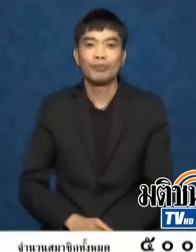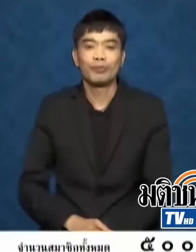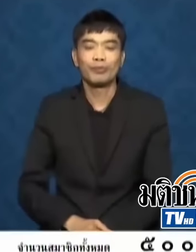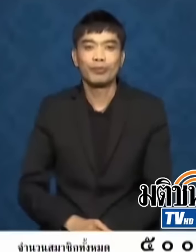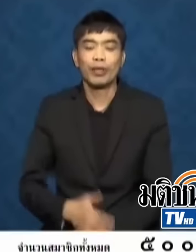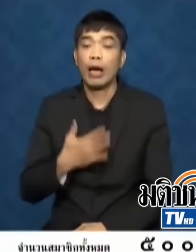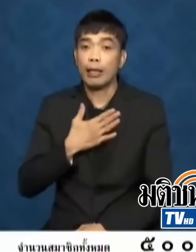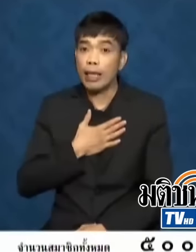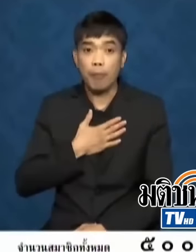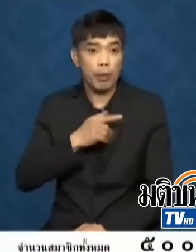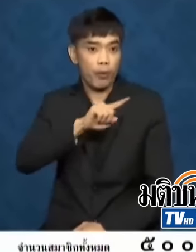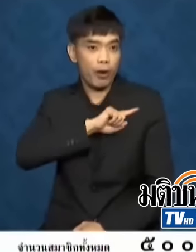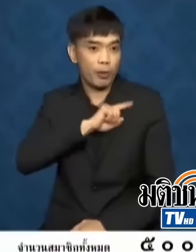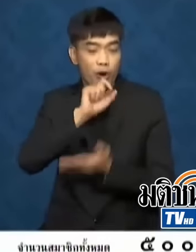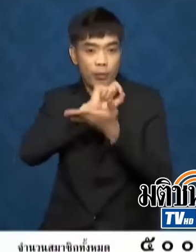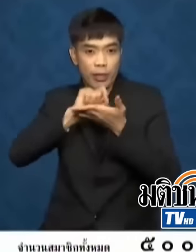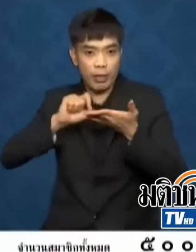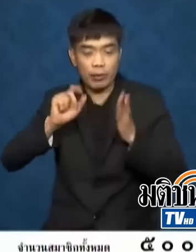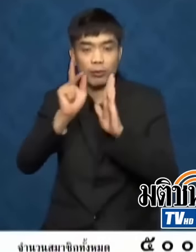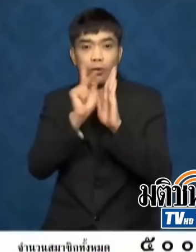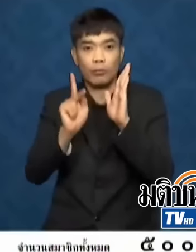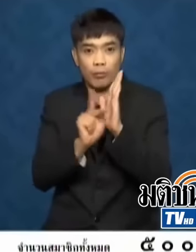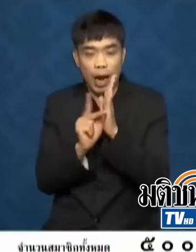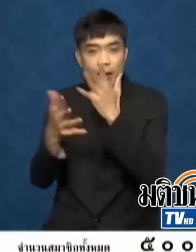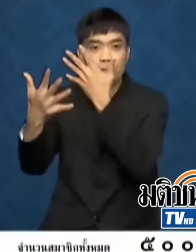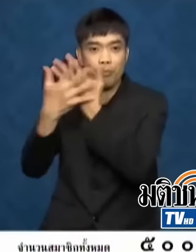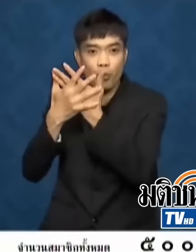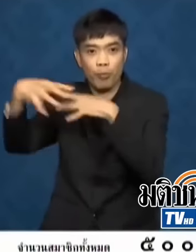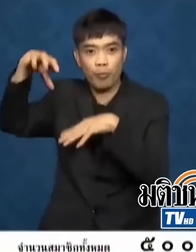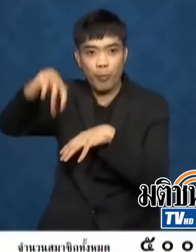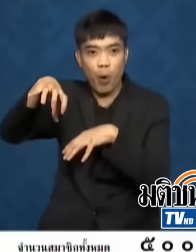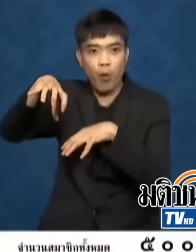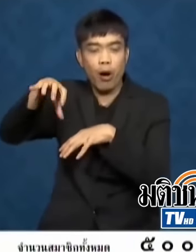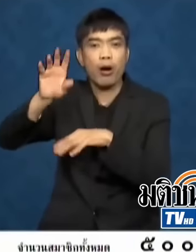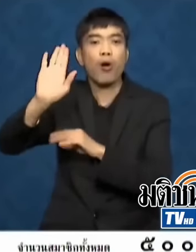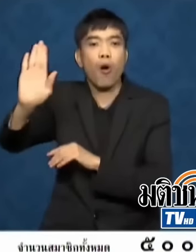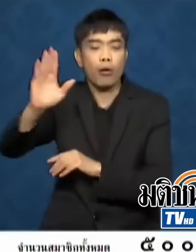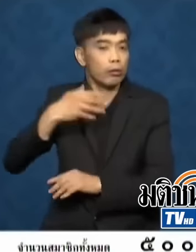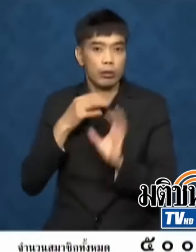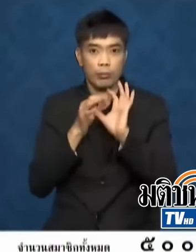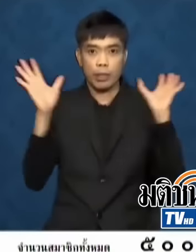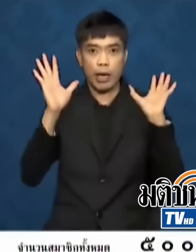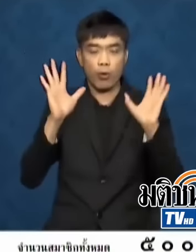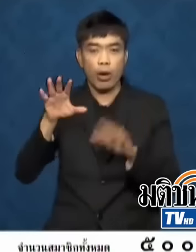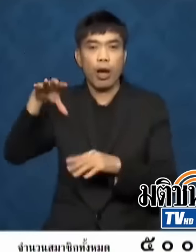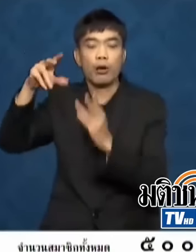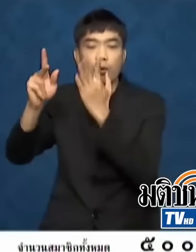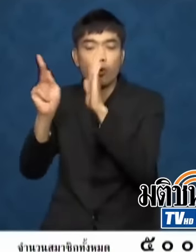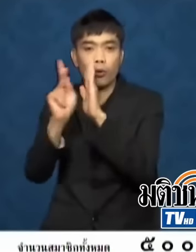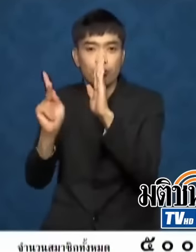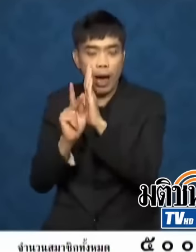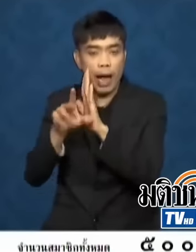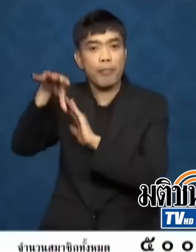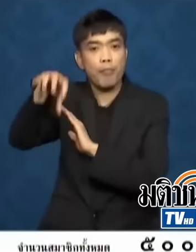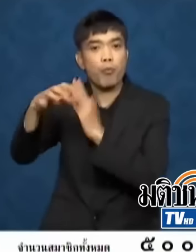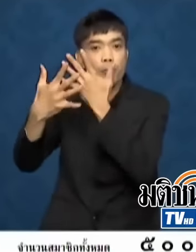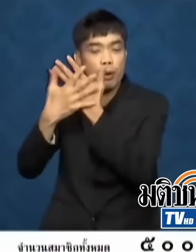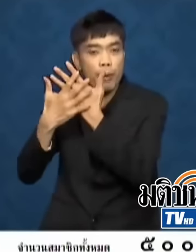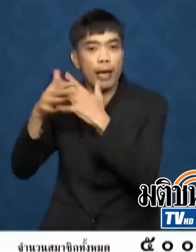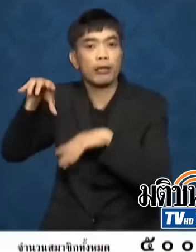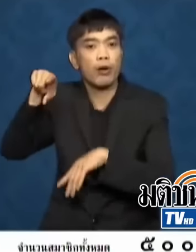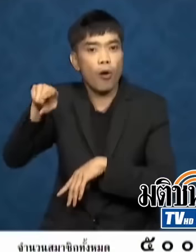กร่างพระราชบัญญัติราชทัณฑ์กฎหมายราชทัณฑ์ฉบับเดิมใช้มาตั้งแต่ปี2479ถ้าผ